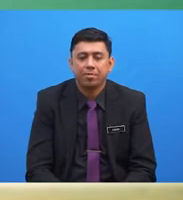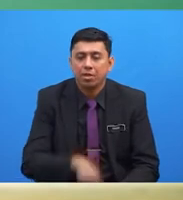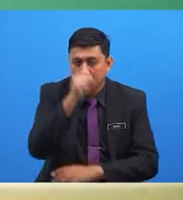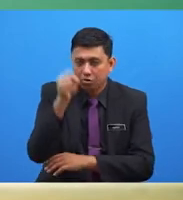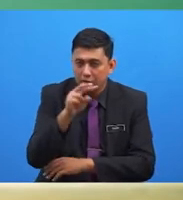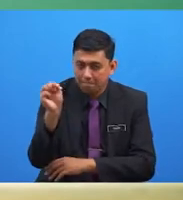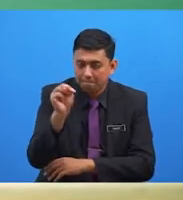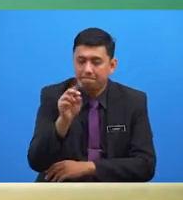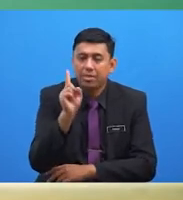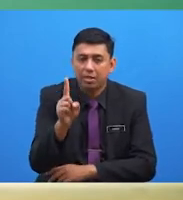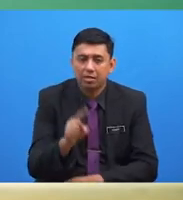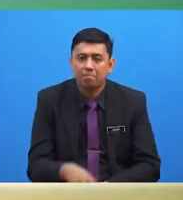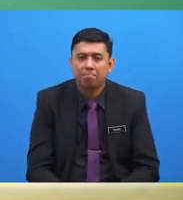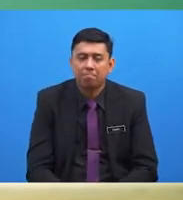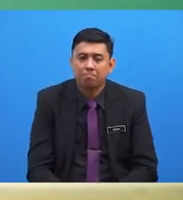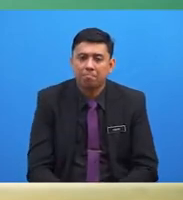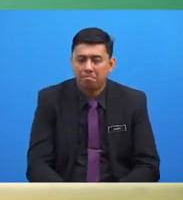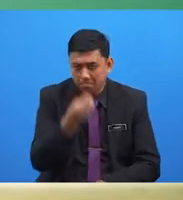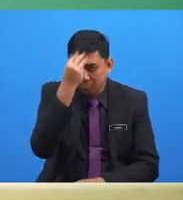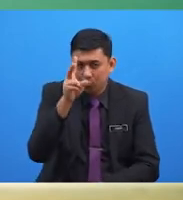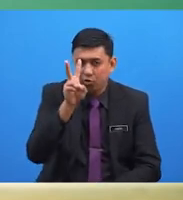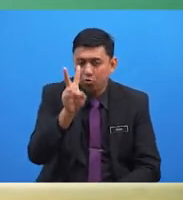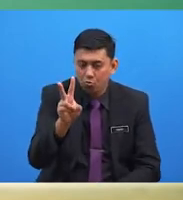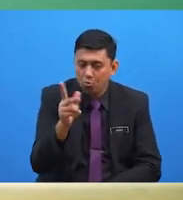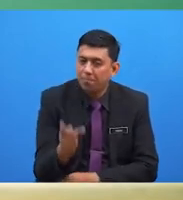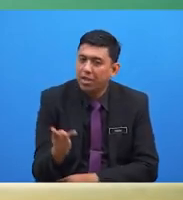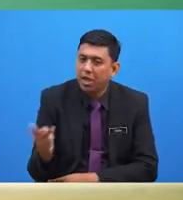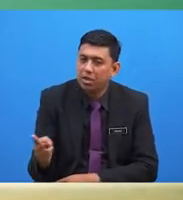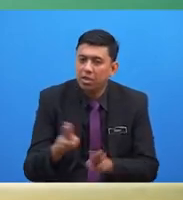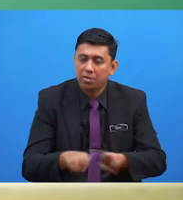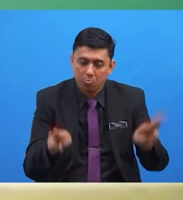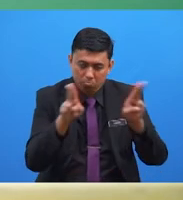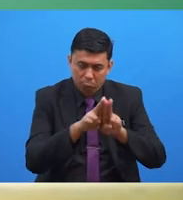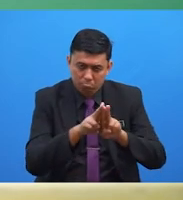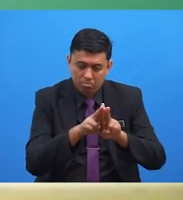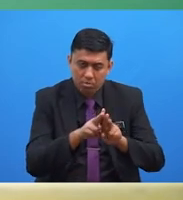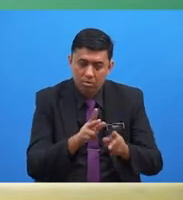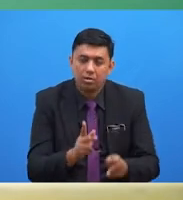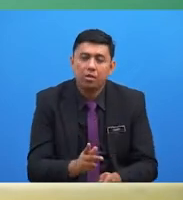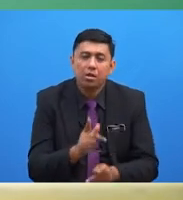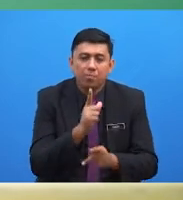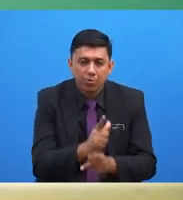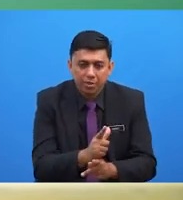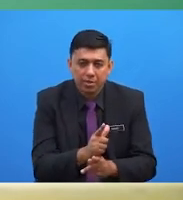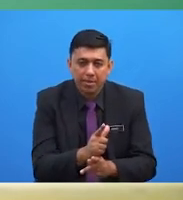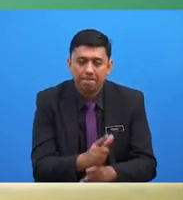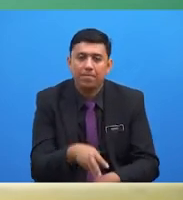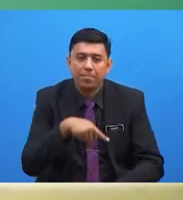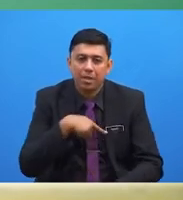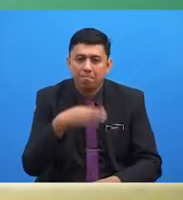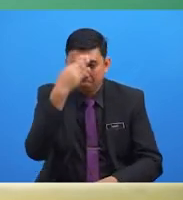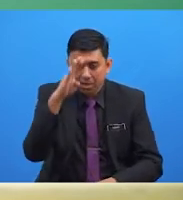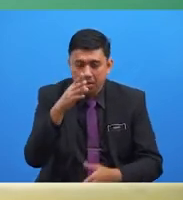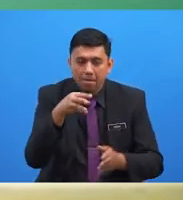Soalan pertama, nyatakan dua komponen utama ikuti pemilik bagi perniagaan perkongsian.